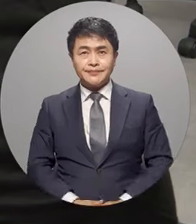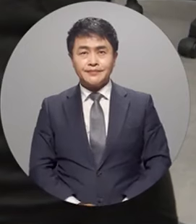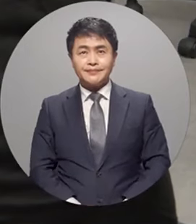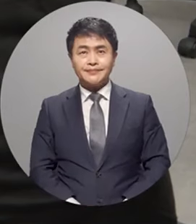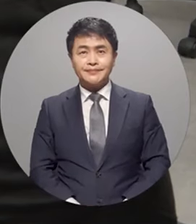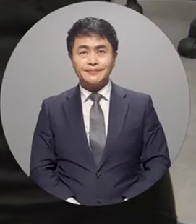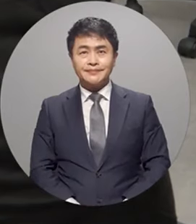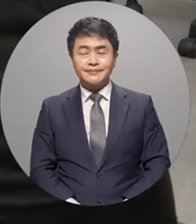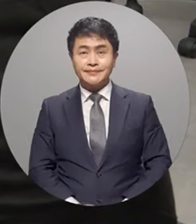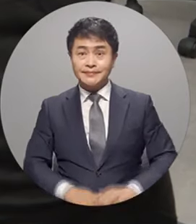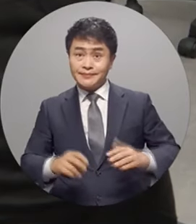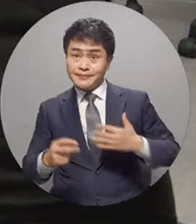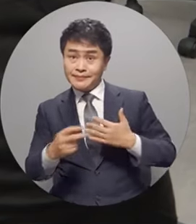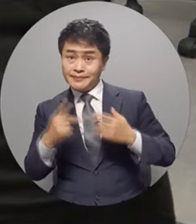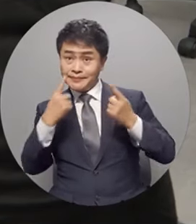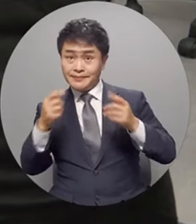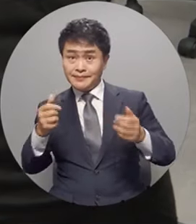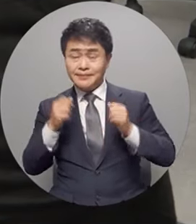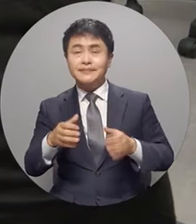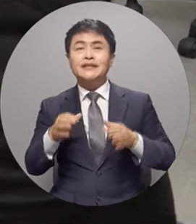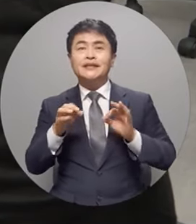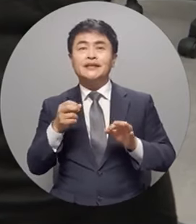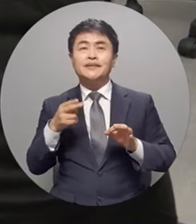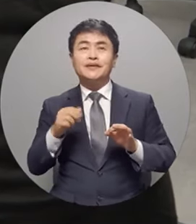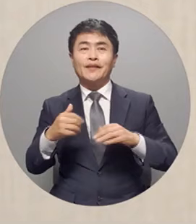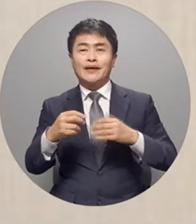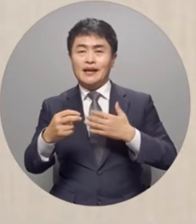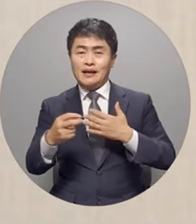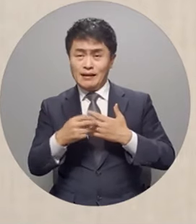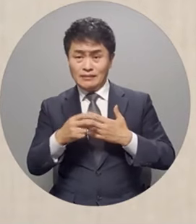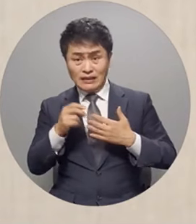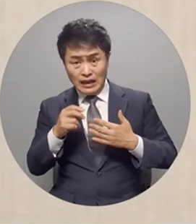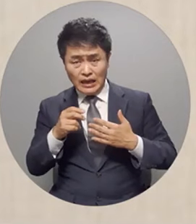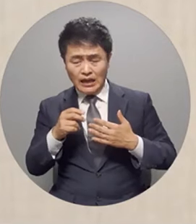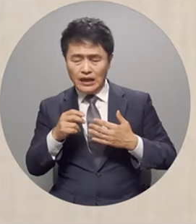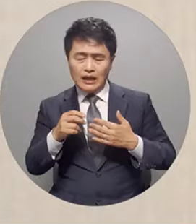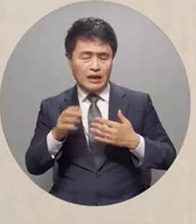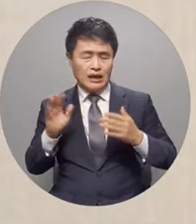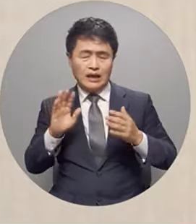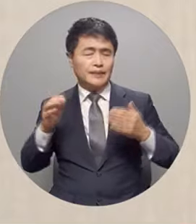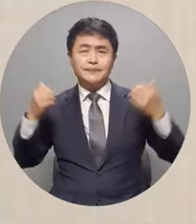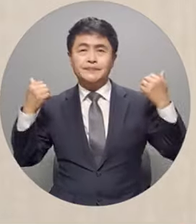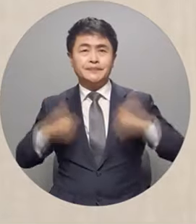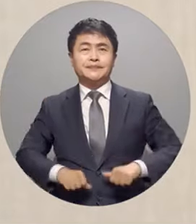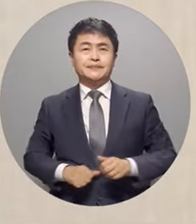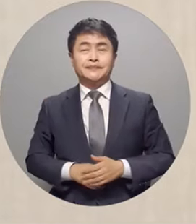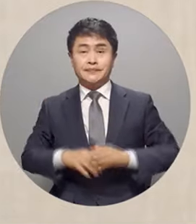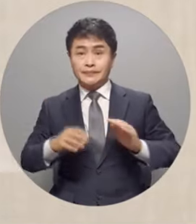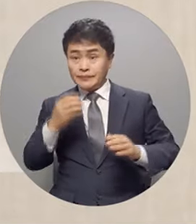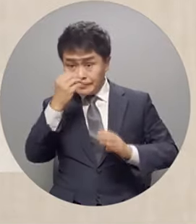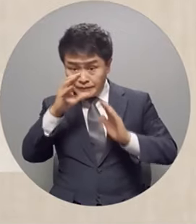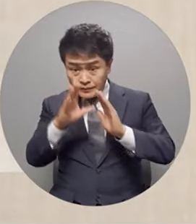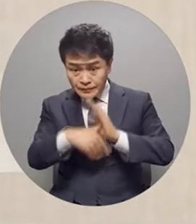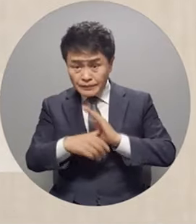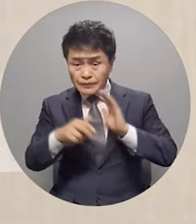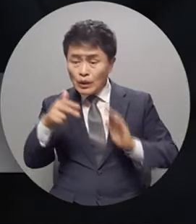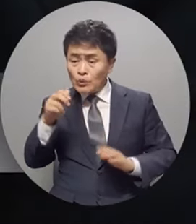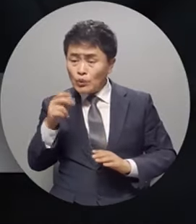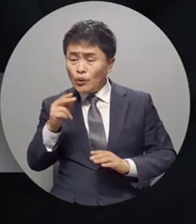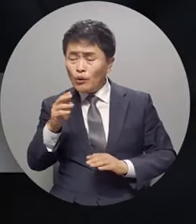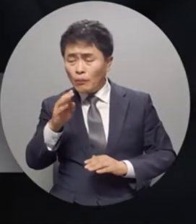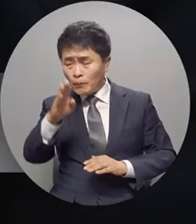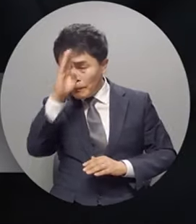기자입니다 의과대를 졸업한 김영희 씨는 의사가 되는 걸 일찌감치 포기했습니다 고등학교 때 조염병 증세를